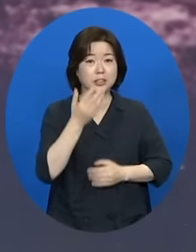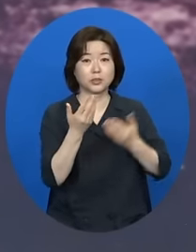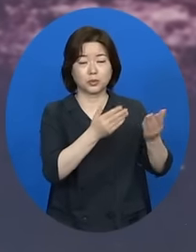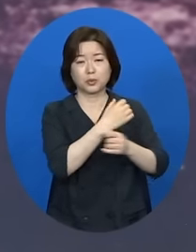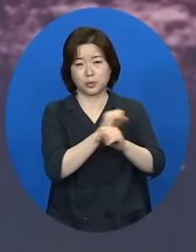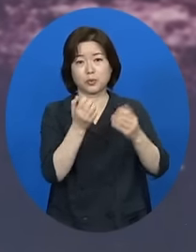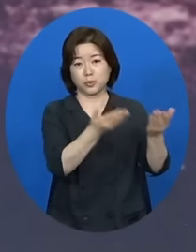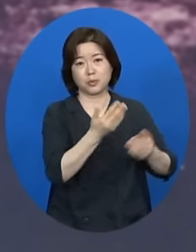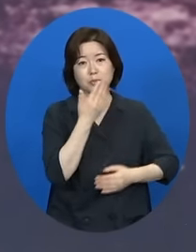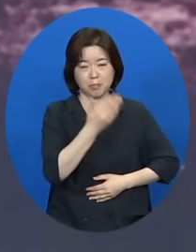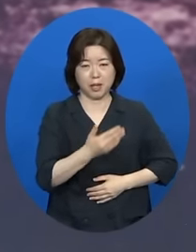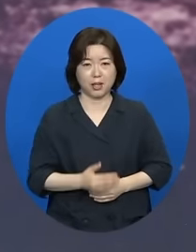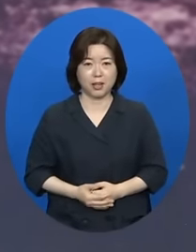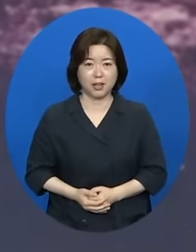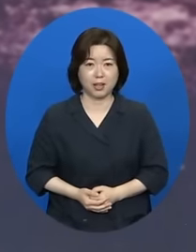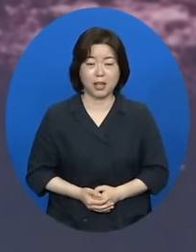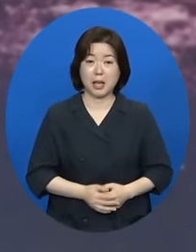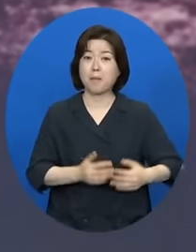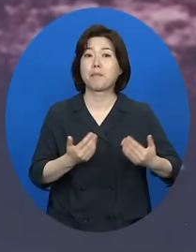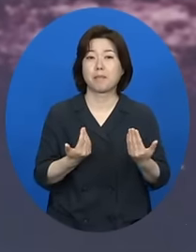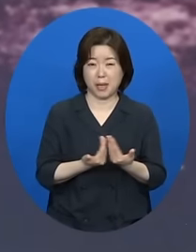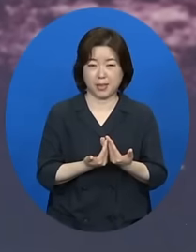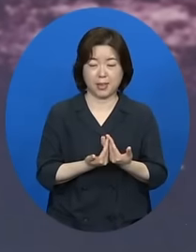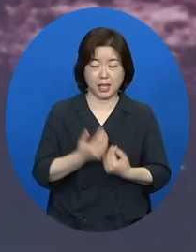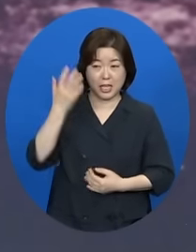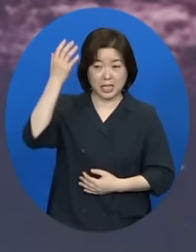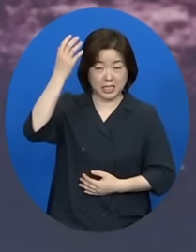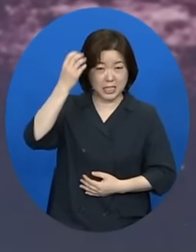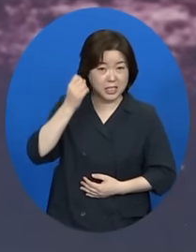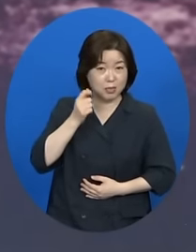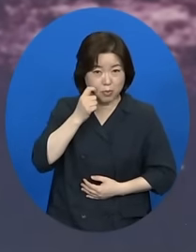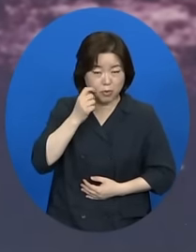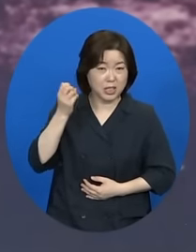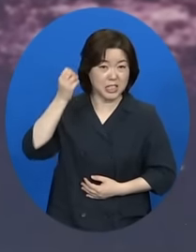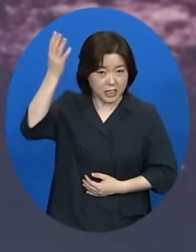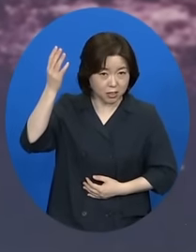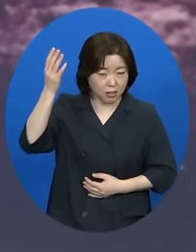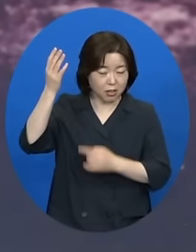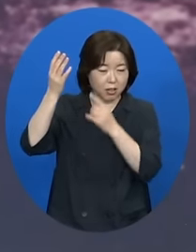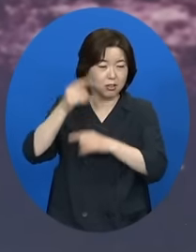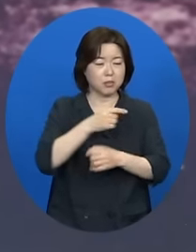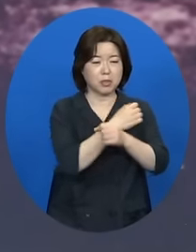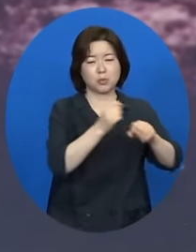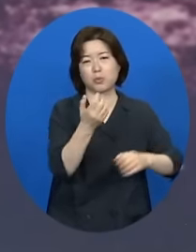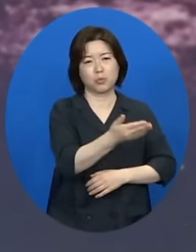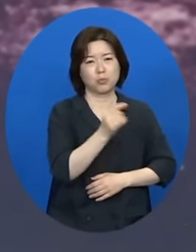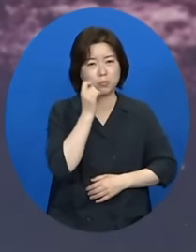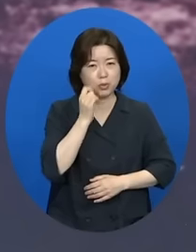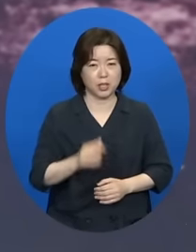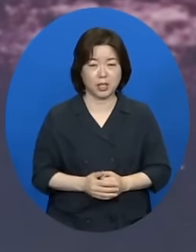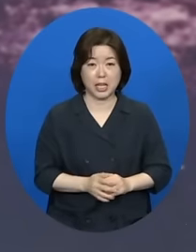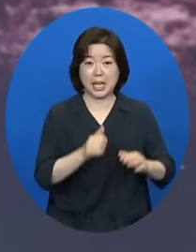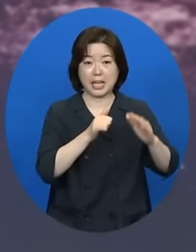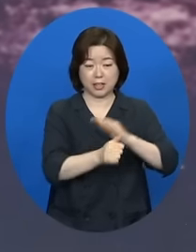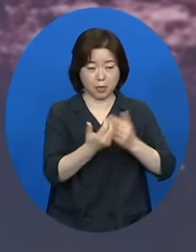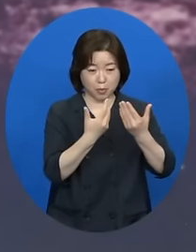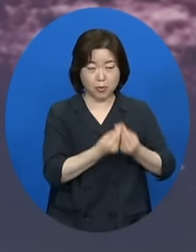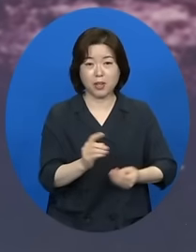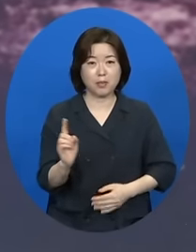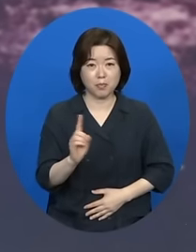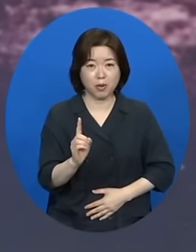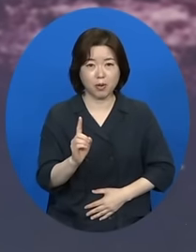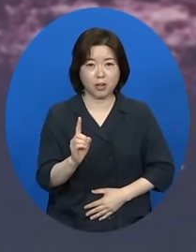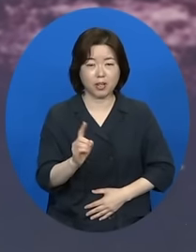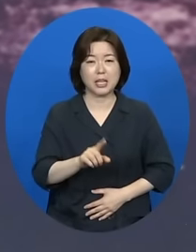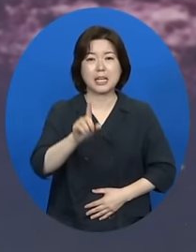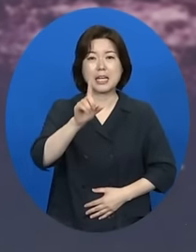있는 거죠. 반대로 기억하지 못하는 자는 용서 못합니다. 그 아주 대표적인 이 성경의 예가 어디 나옵니까?